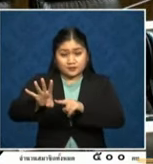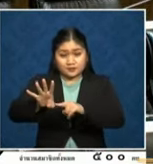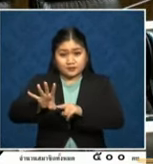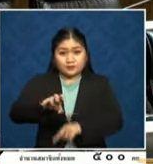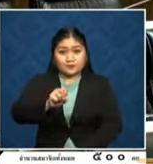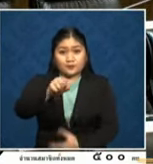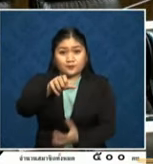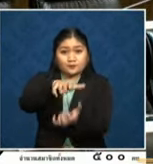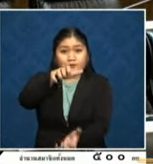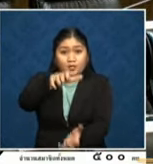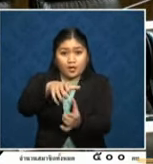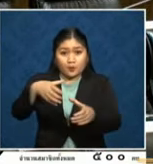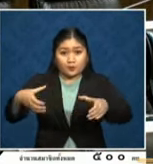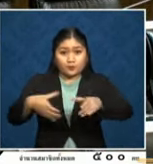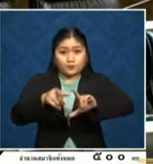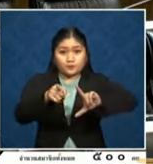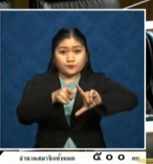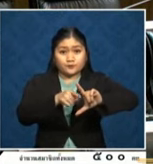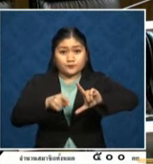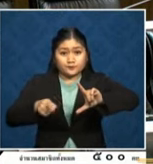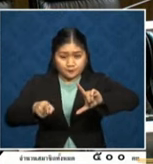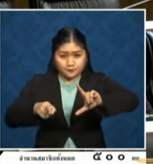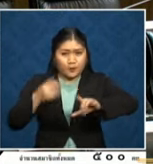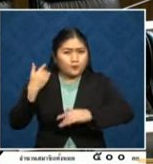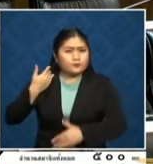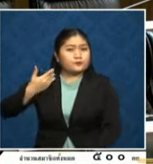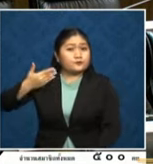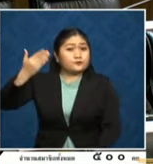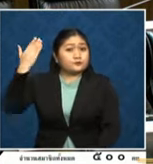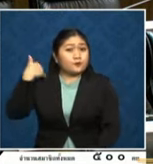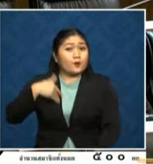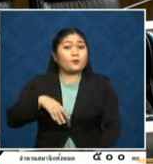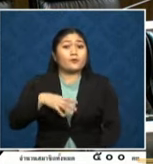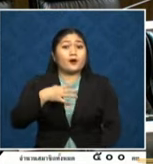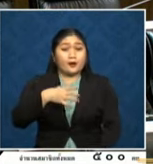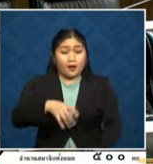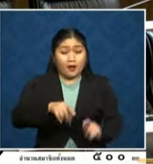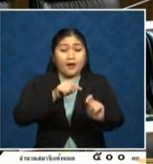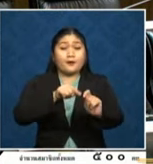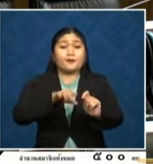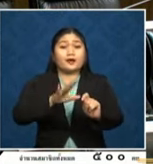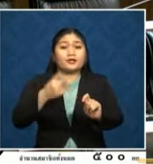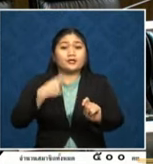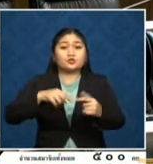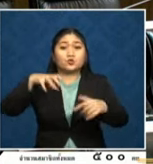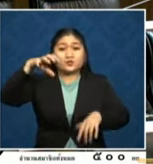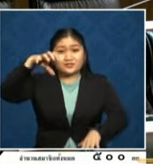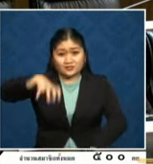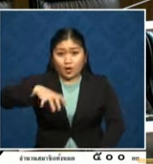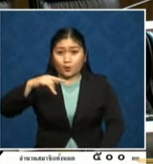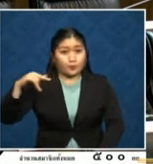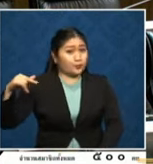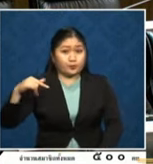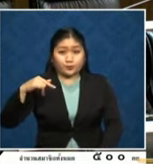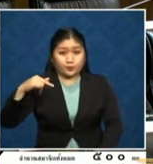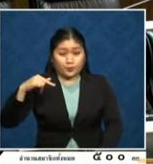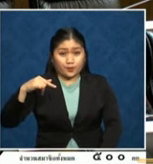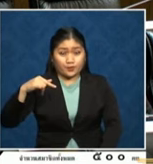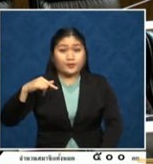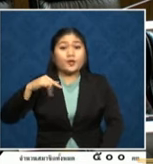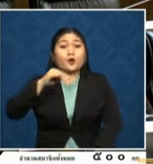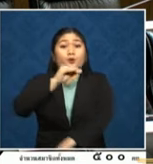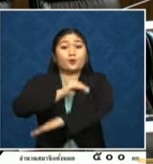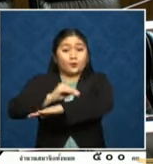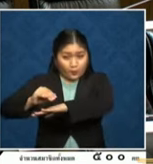การพรรคก้าวไกลสืบเนื่องจากอำเภอบางพลีเป็นสถานที่ตั้งของสนามบินสุวรรณภูมิซึ่งเป็นสน